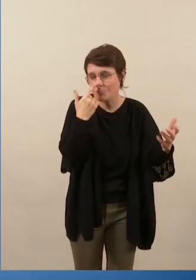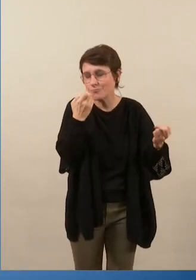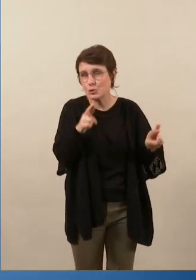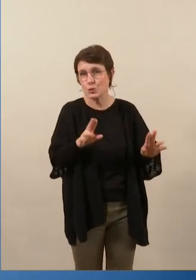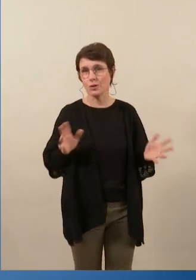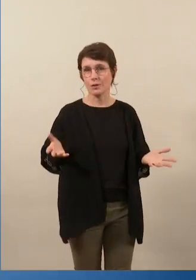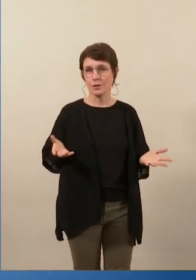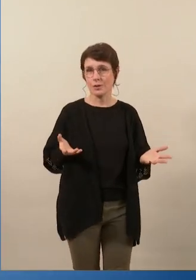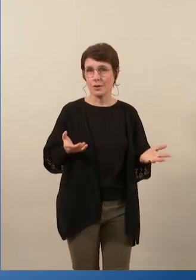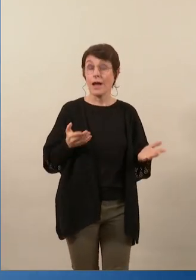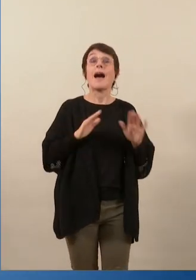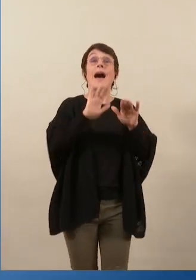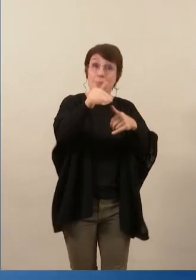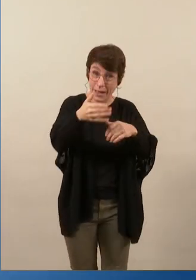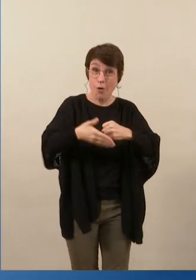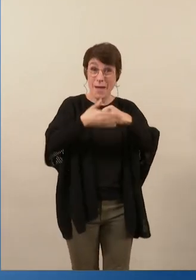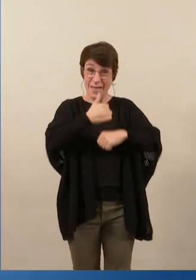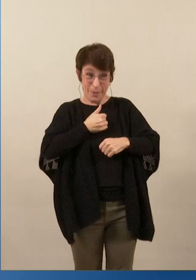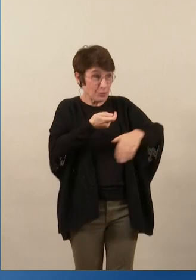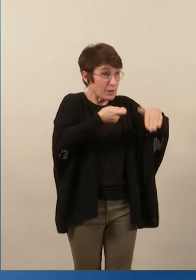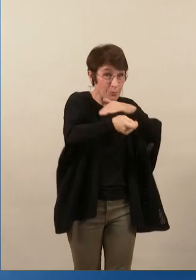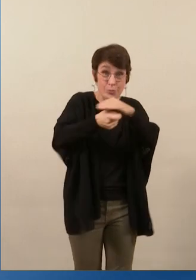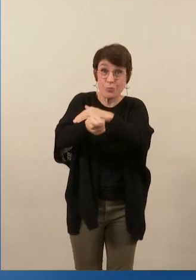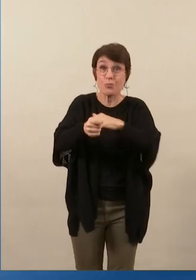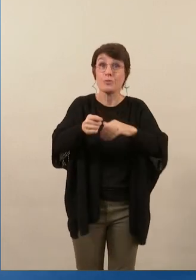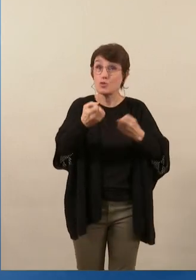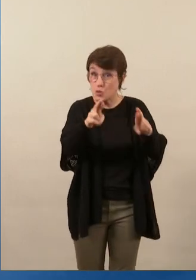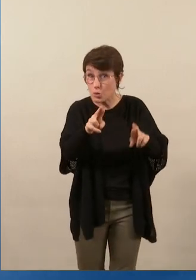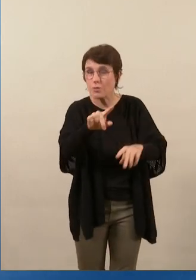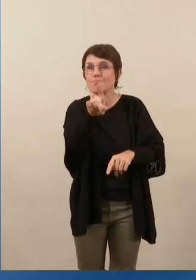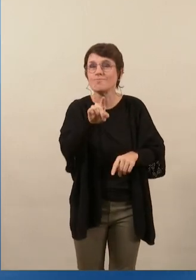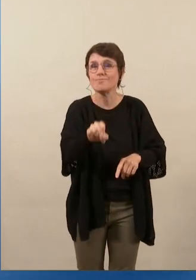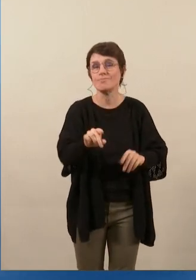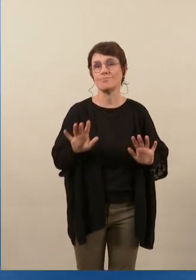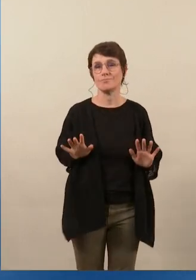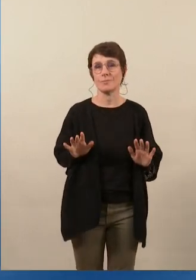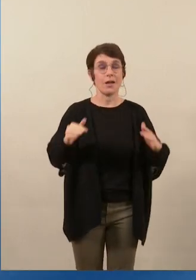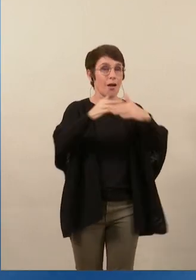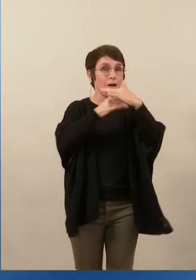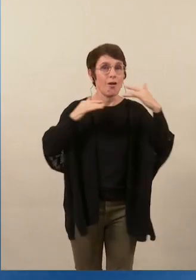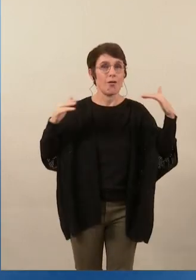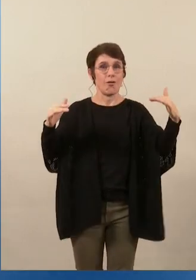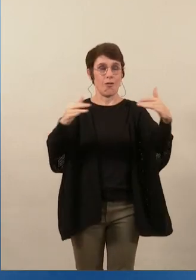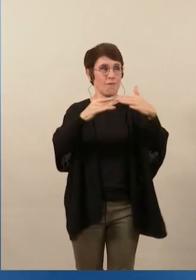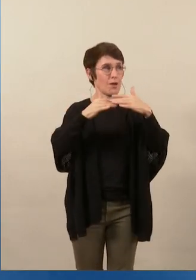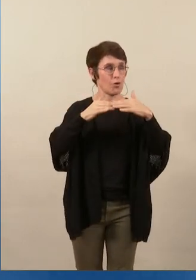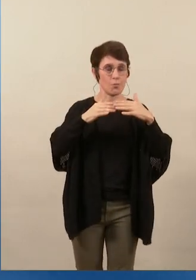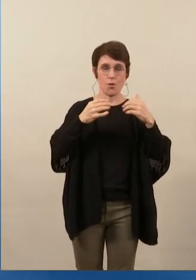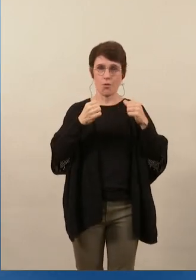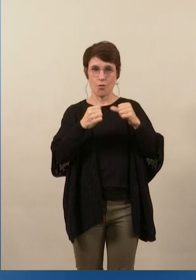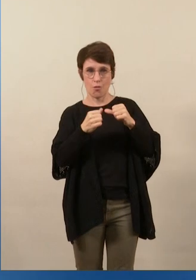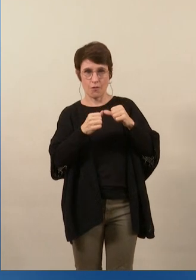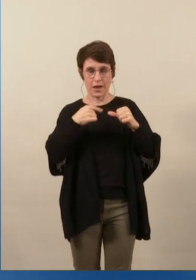personnalisé suivront dans un environnement qui doit devenir mobilisateur face aux enjeux de